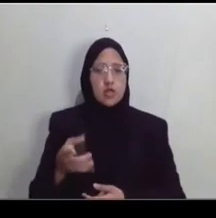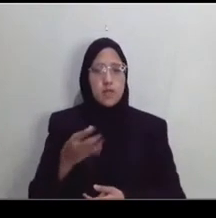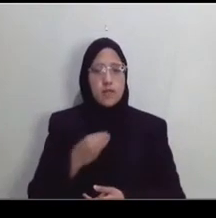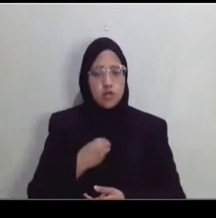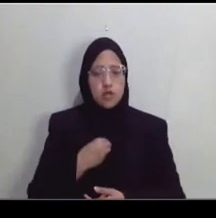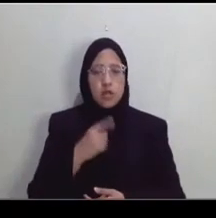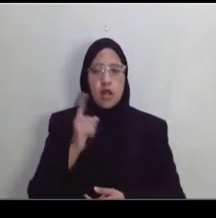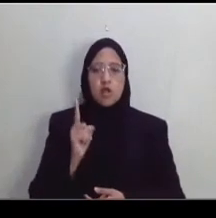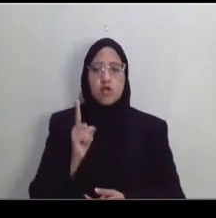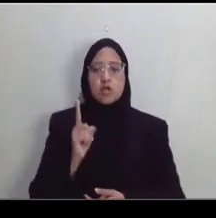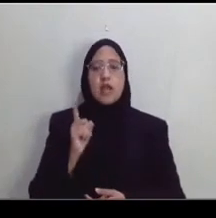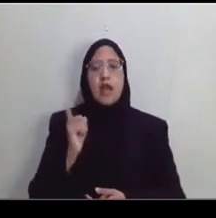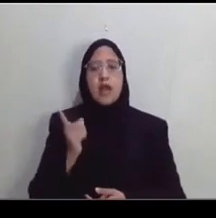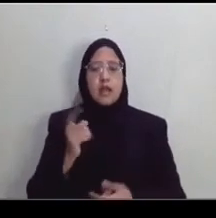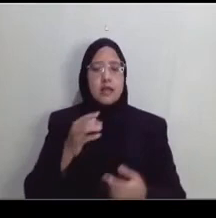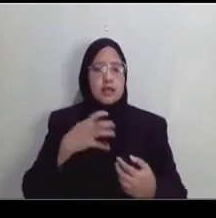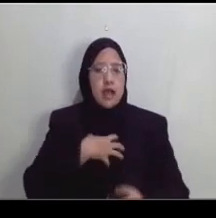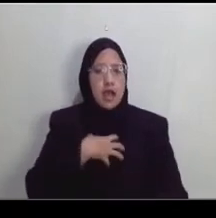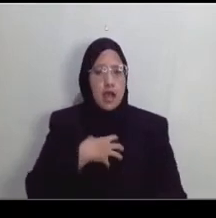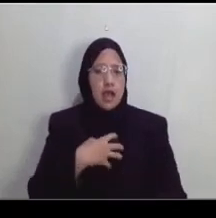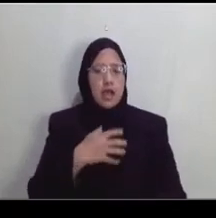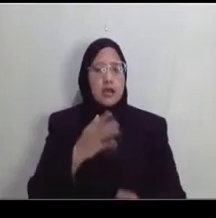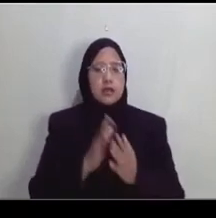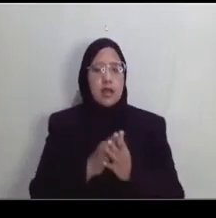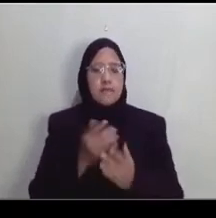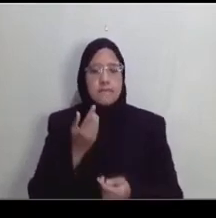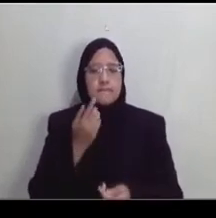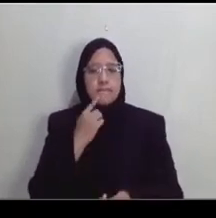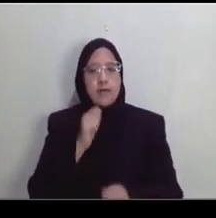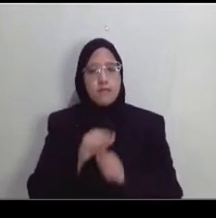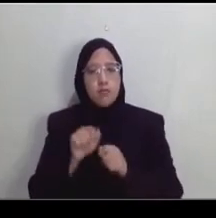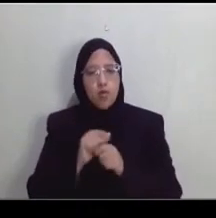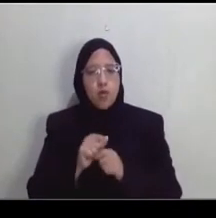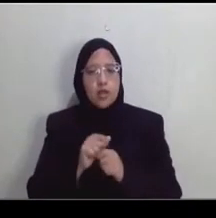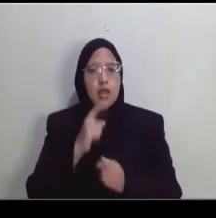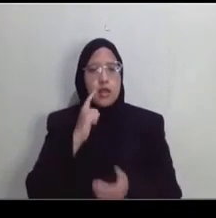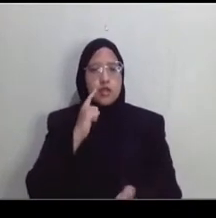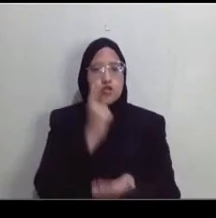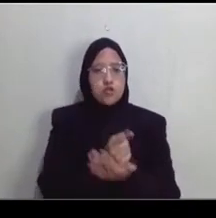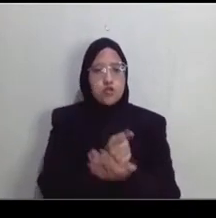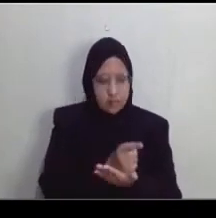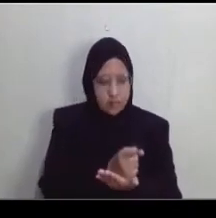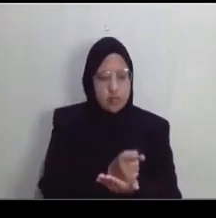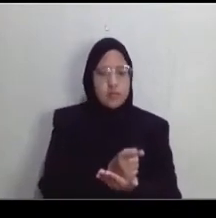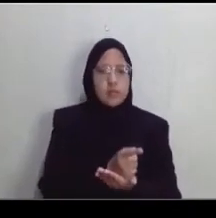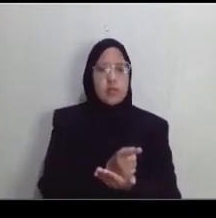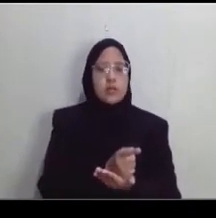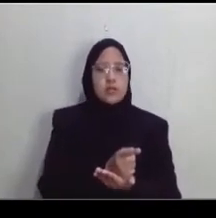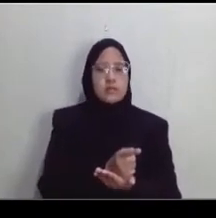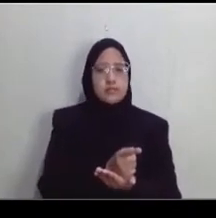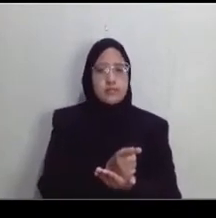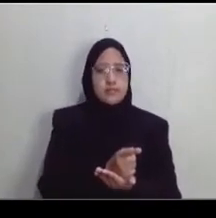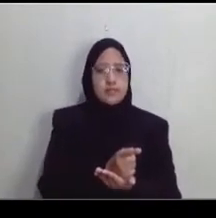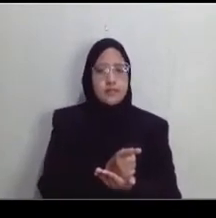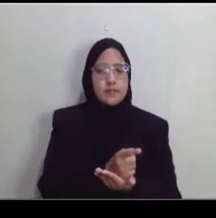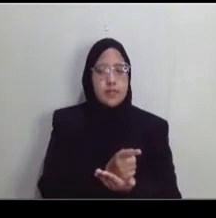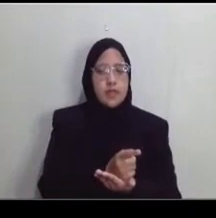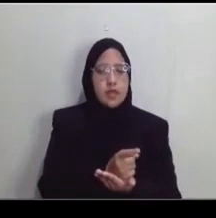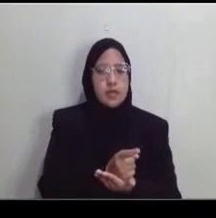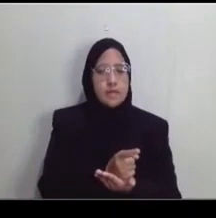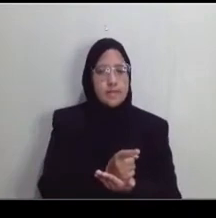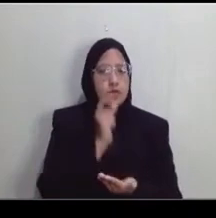kewenangan untuk menjatuhkan sanksi agar AG kode etik itu ditaati dan tidak menjadikan kode etik